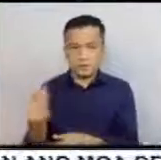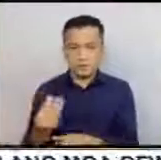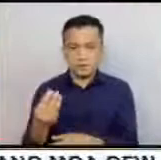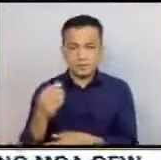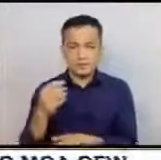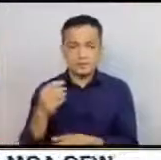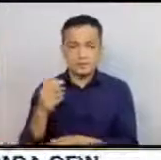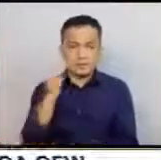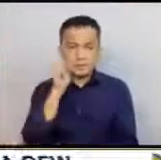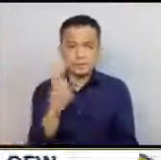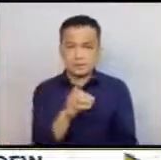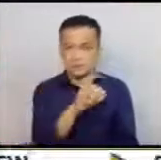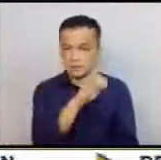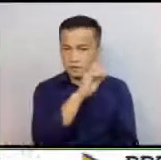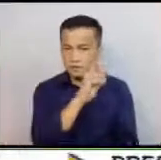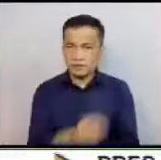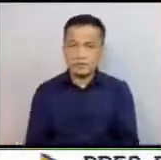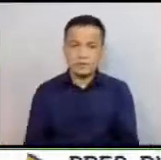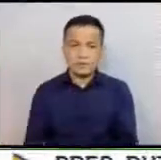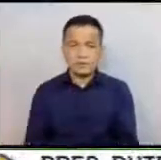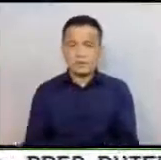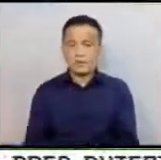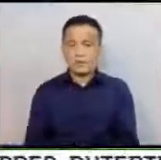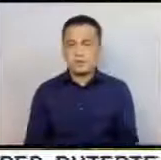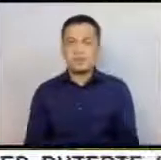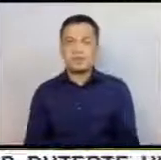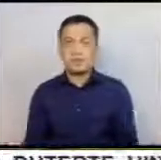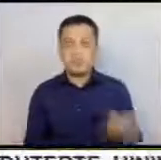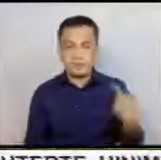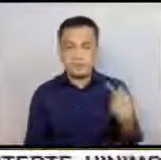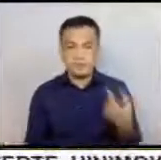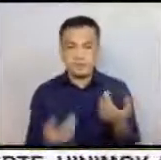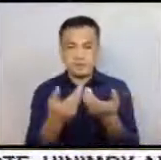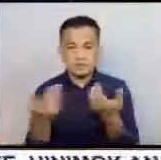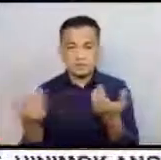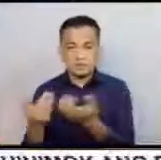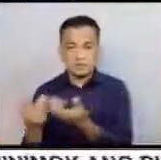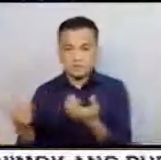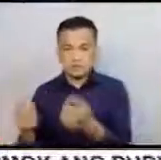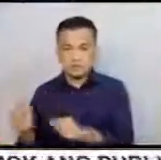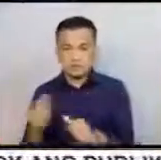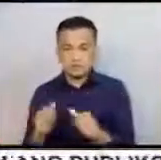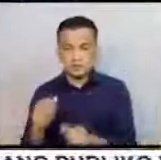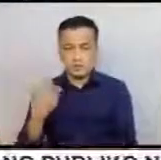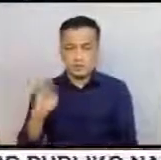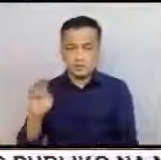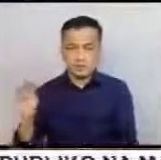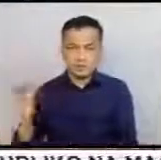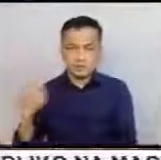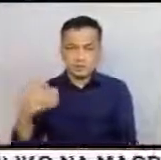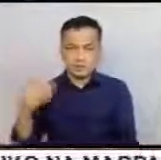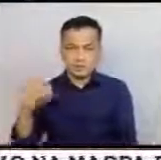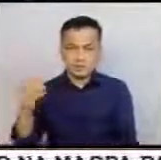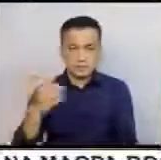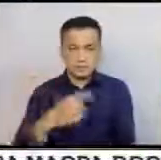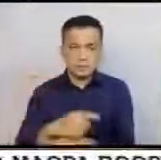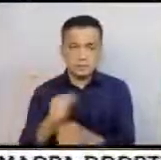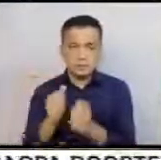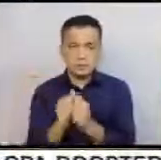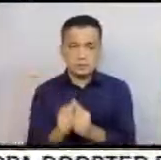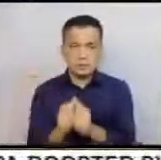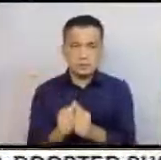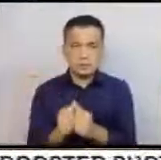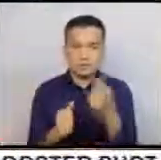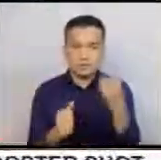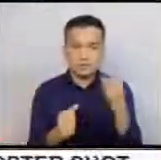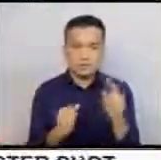mayroon silang mga hiwa-hiwalay na aktibidad ni BBM, pero nga inaasahan at sa mga susunod na araw ay magkakasama rin sila para sa kanilang